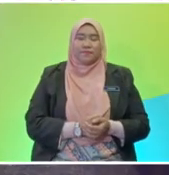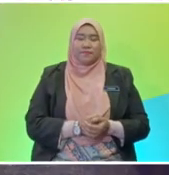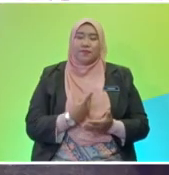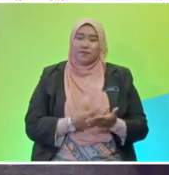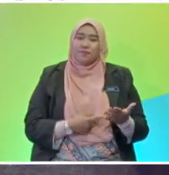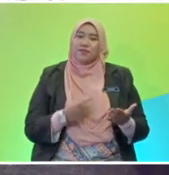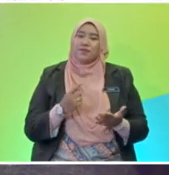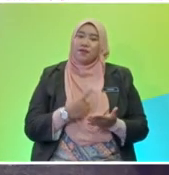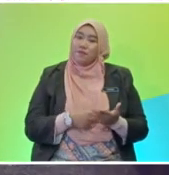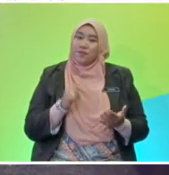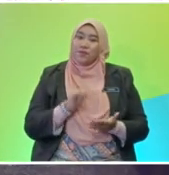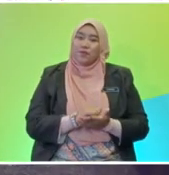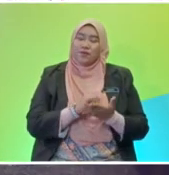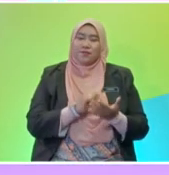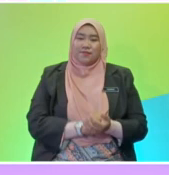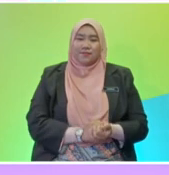ya